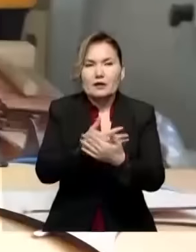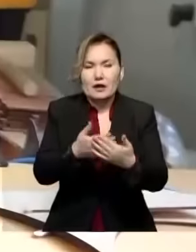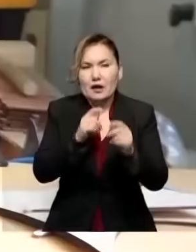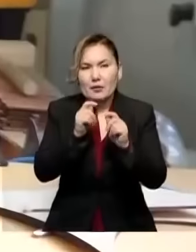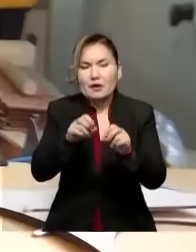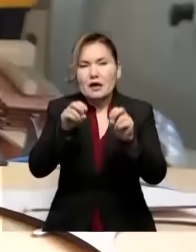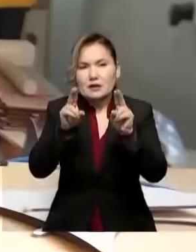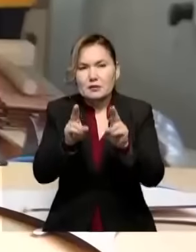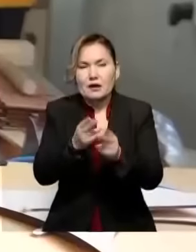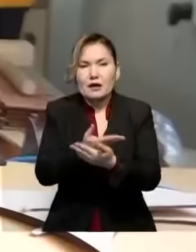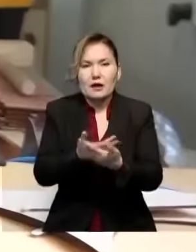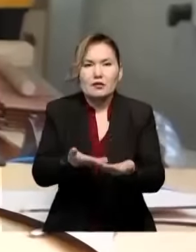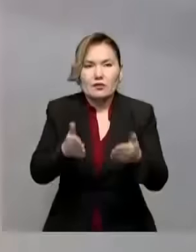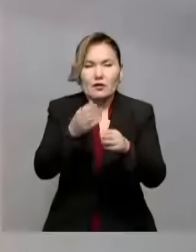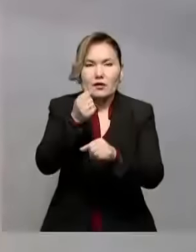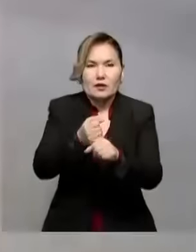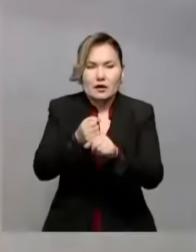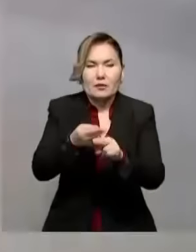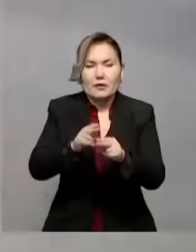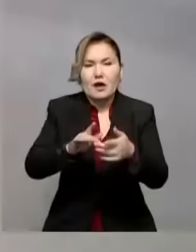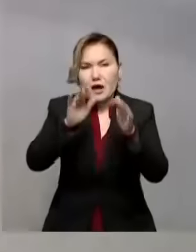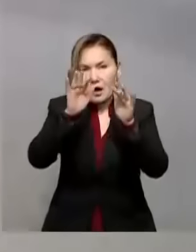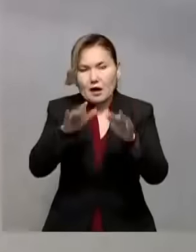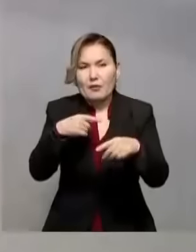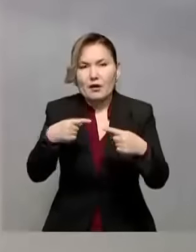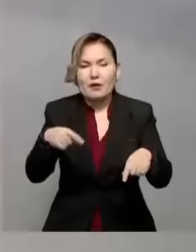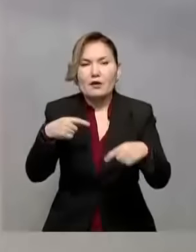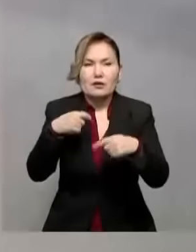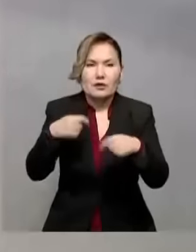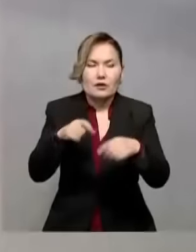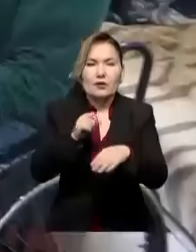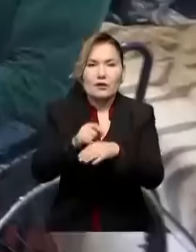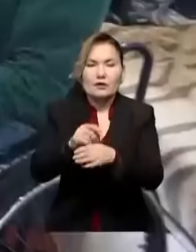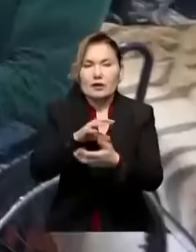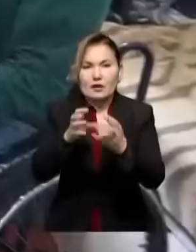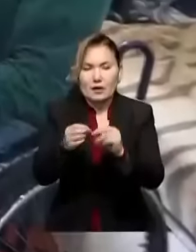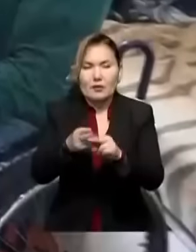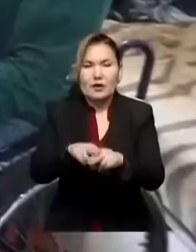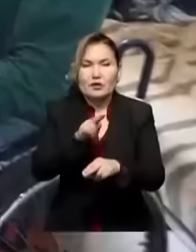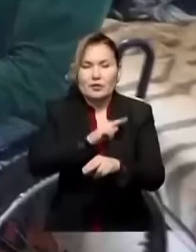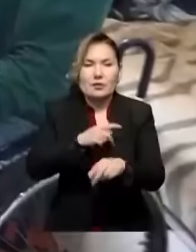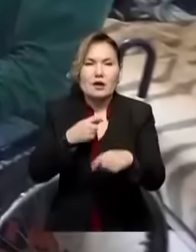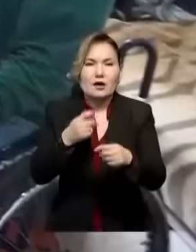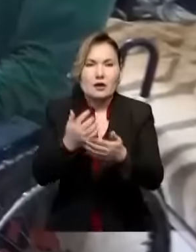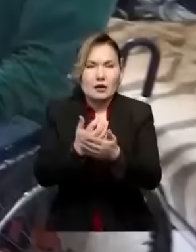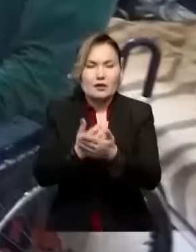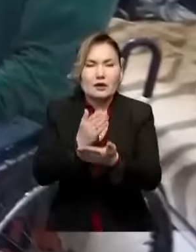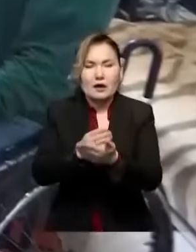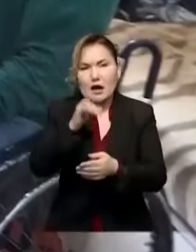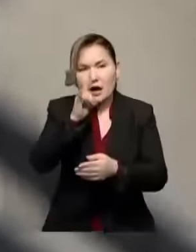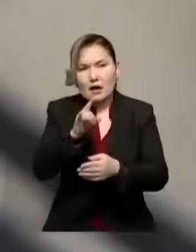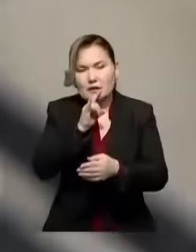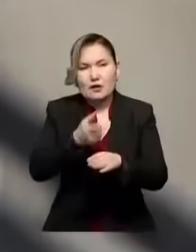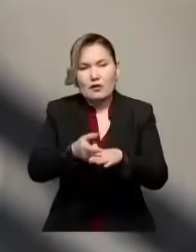думандарга тойбастар буюмдарын жасайт. Instagram желиси аркылуу тапсырыс кабылдап, жасагандарын да сол аркылуу сатат. Әсіресе казак